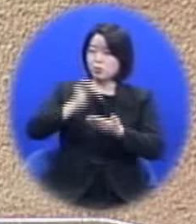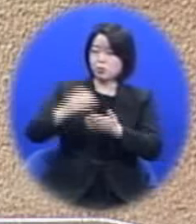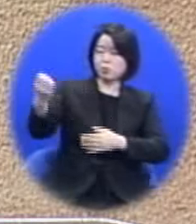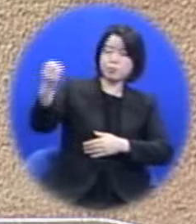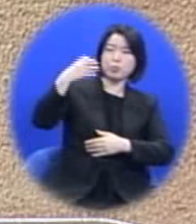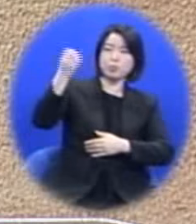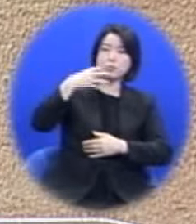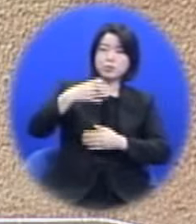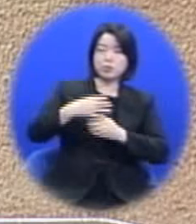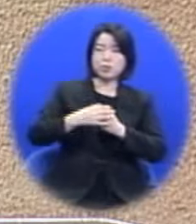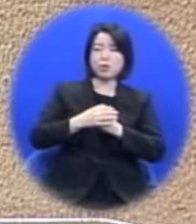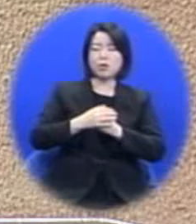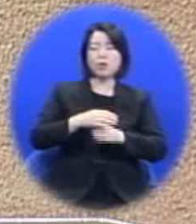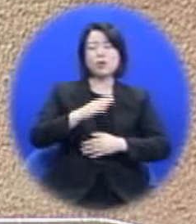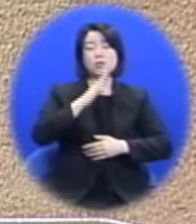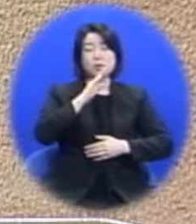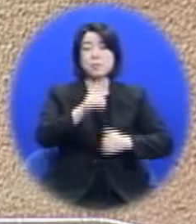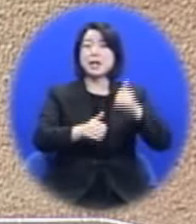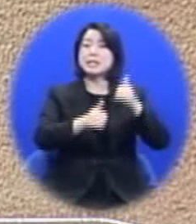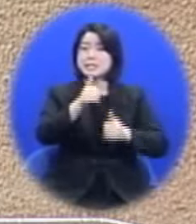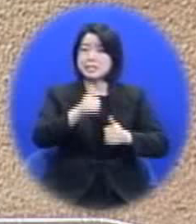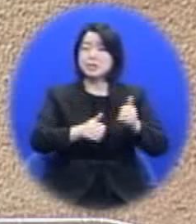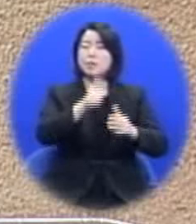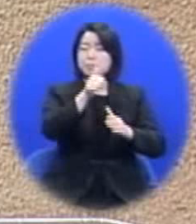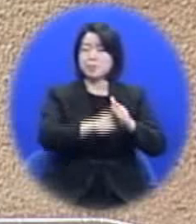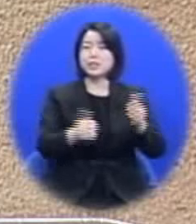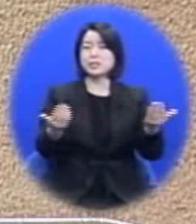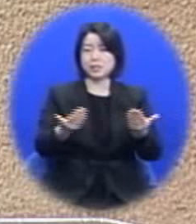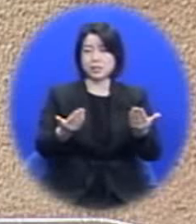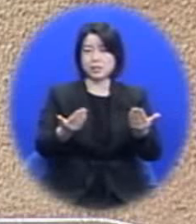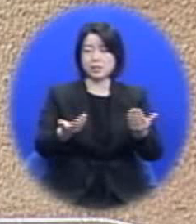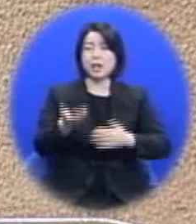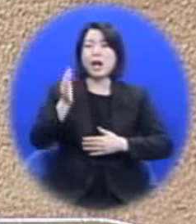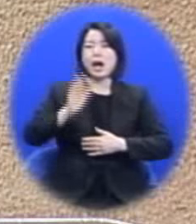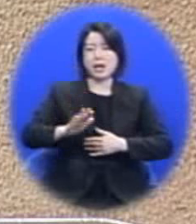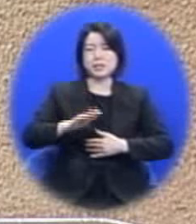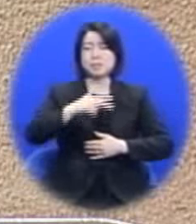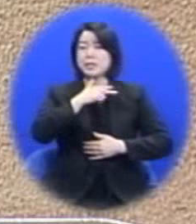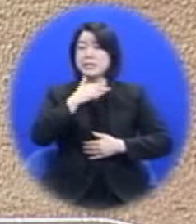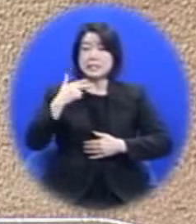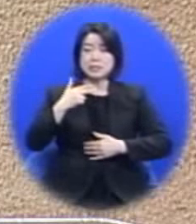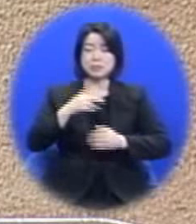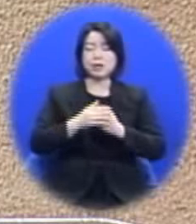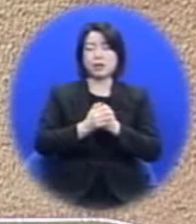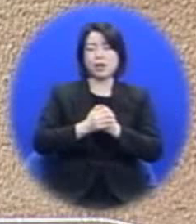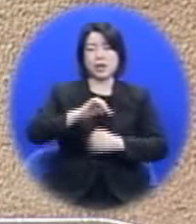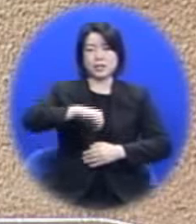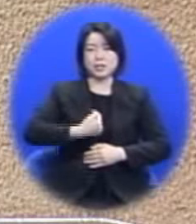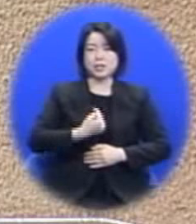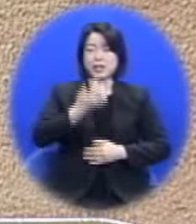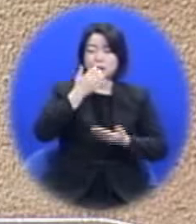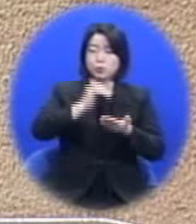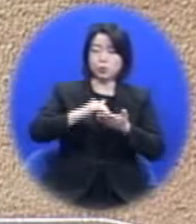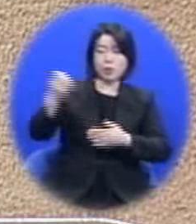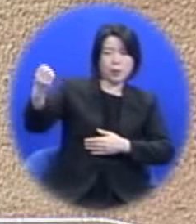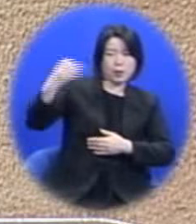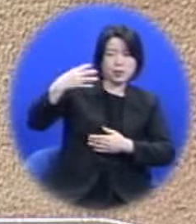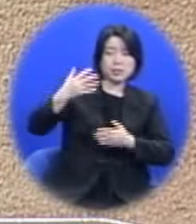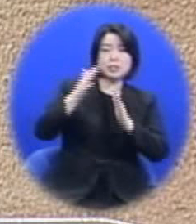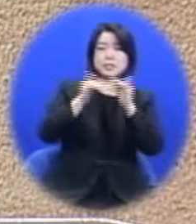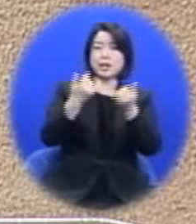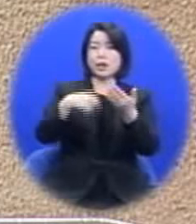던지네. 진짜 시험들 일이죠. 근데 스데반 집사님은 자기에게 돌 던지는 자들을 위하여